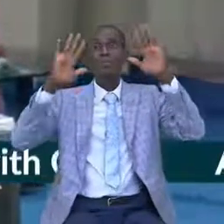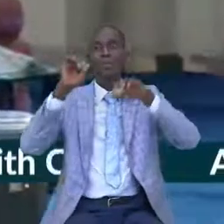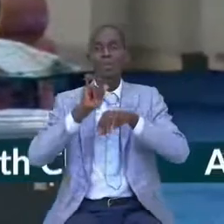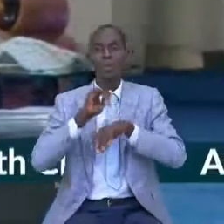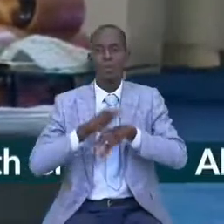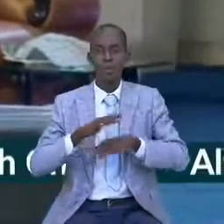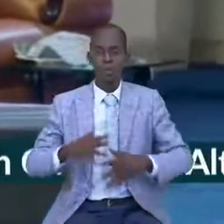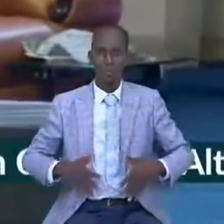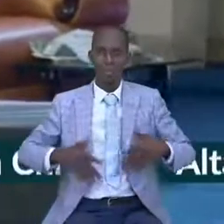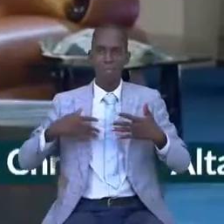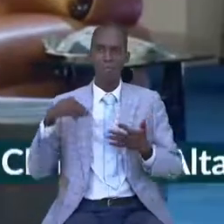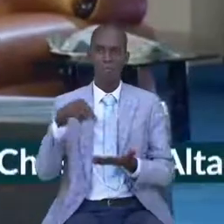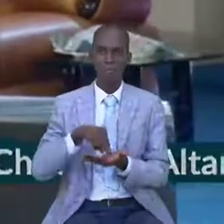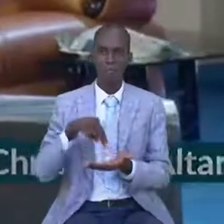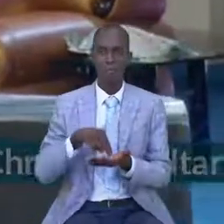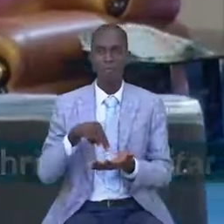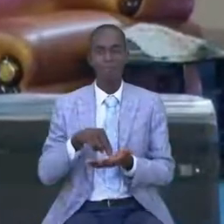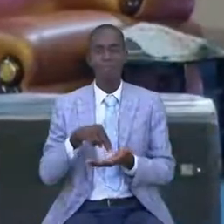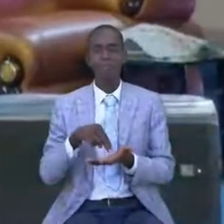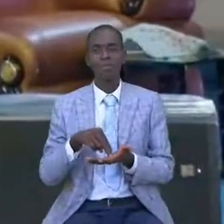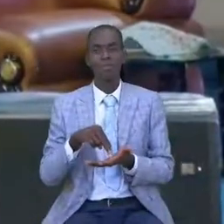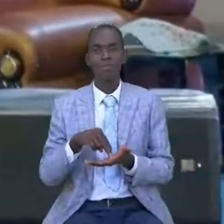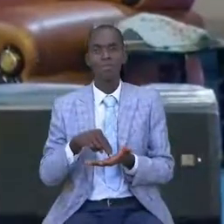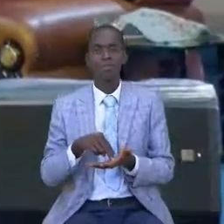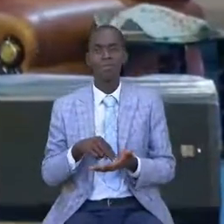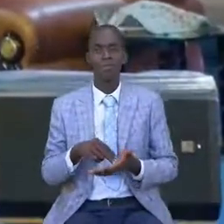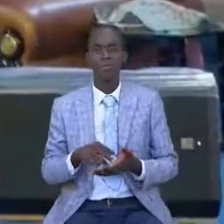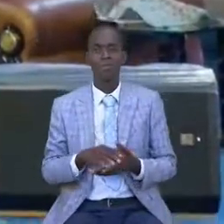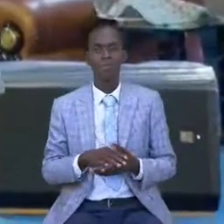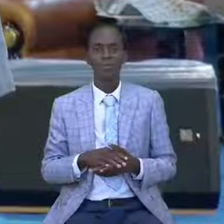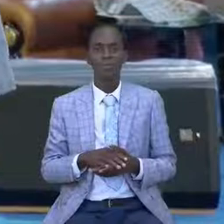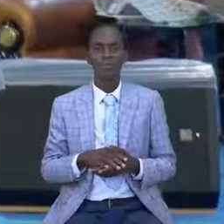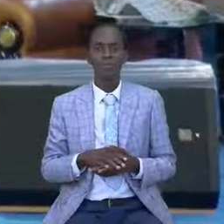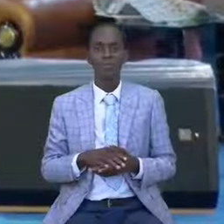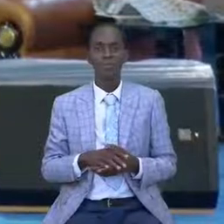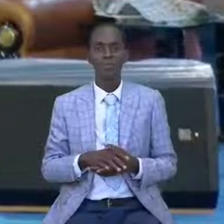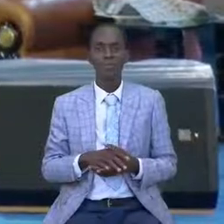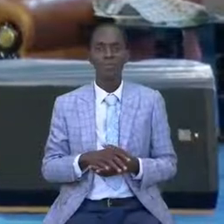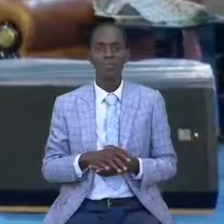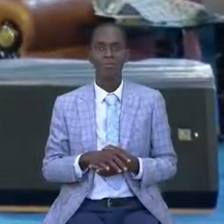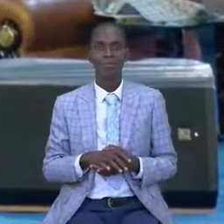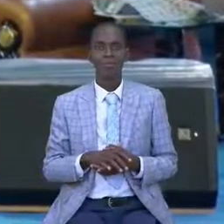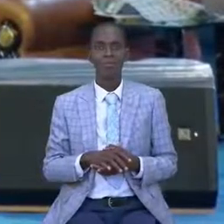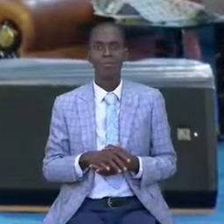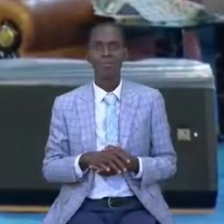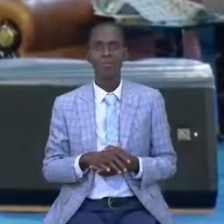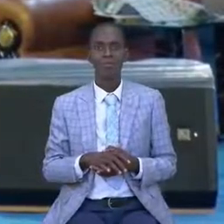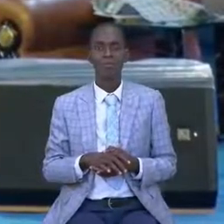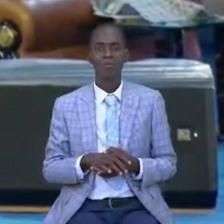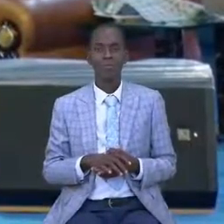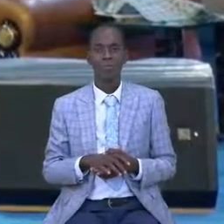plateau pour faire répandre la pluie de bénédiction. Tenons-nous debout pour recevoir l'homme de